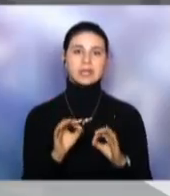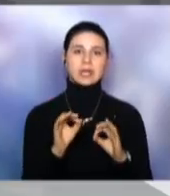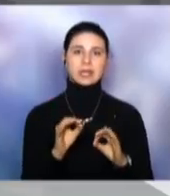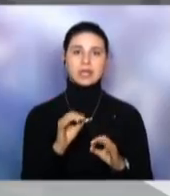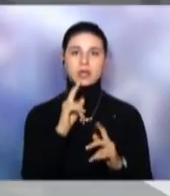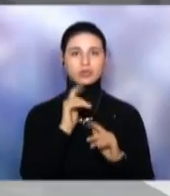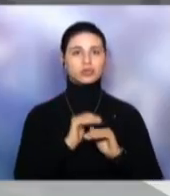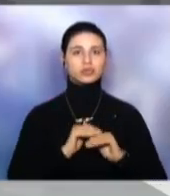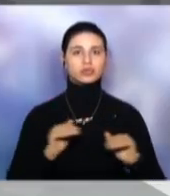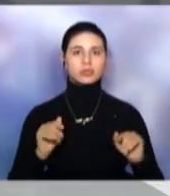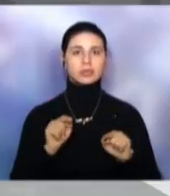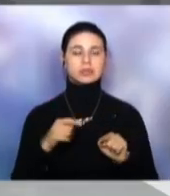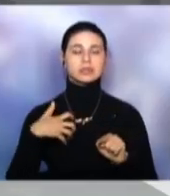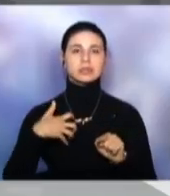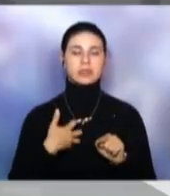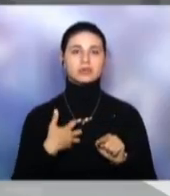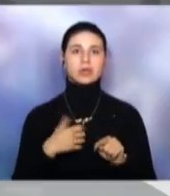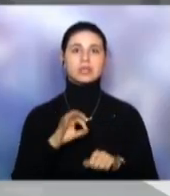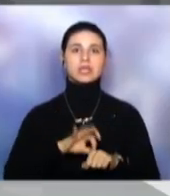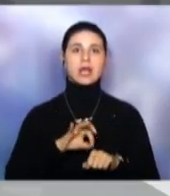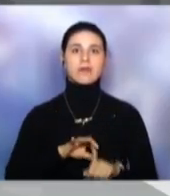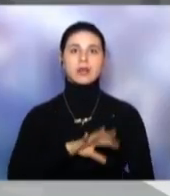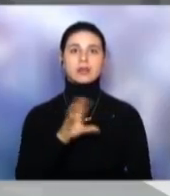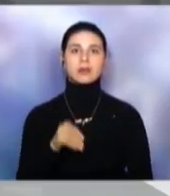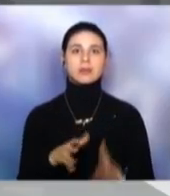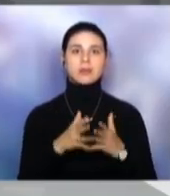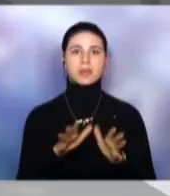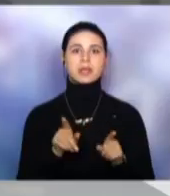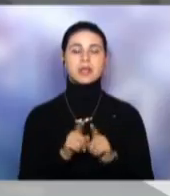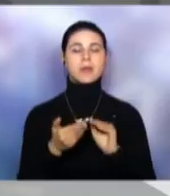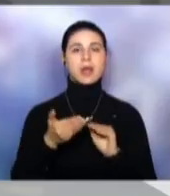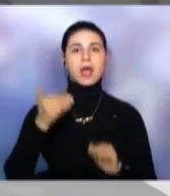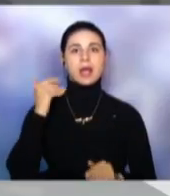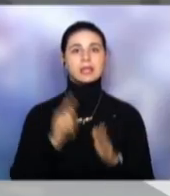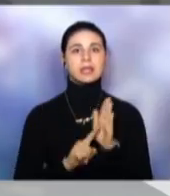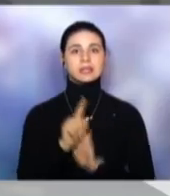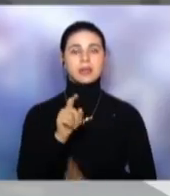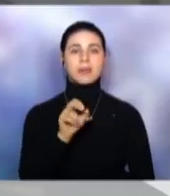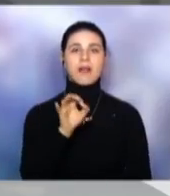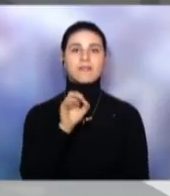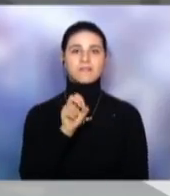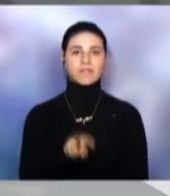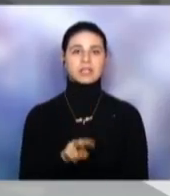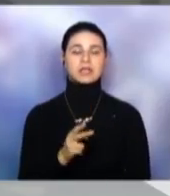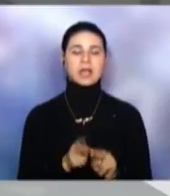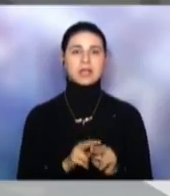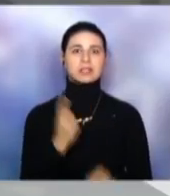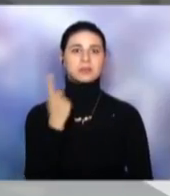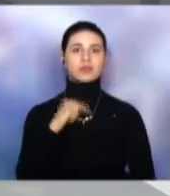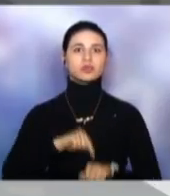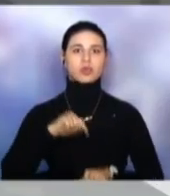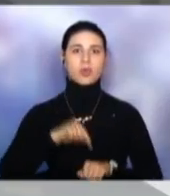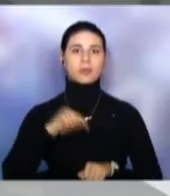მიმდინარე პათოლოგია და სამწუხაროდ დაავადებები უფრო გაცილებით უფრო ადრე იწყება ვიდრე ეს პირველი სიმპტომებით